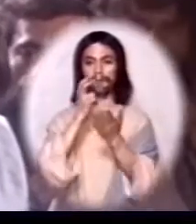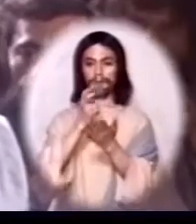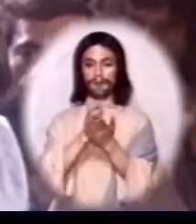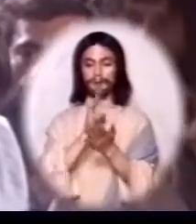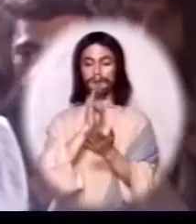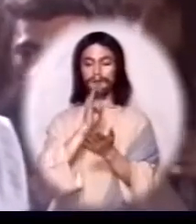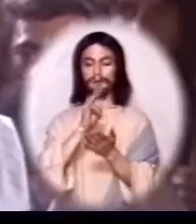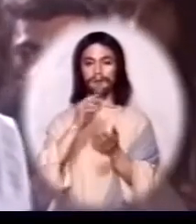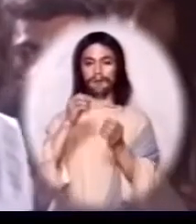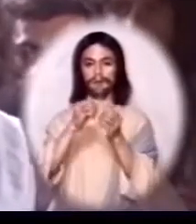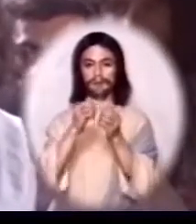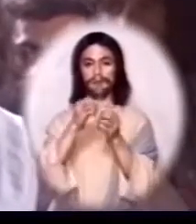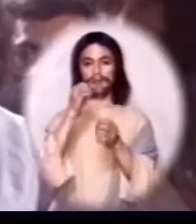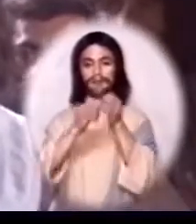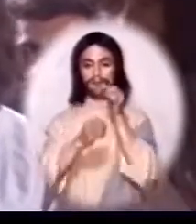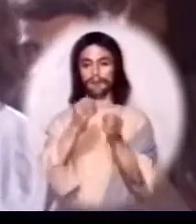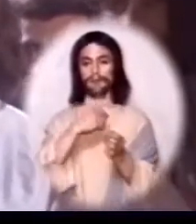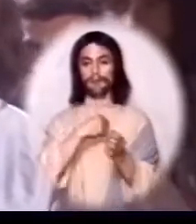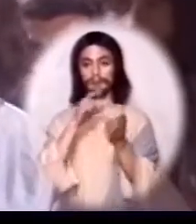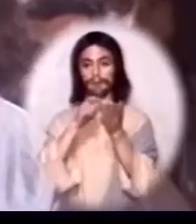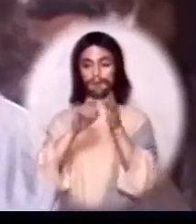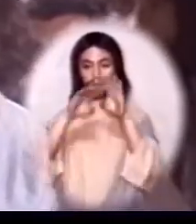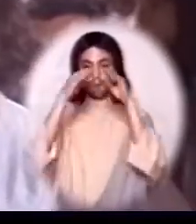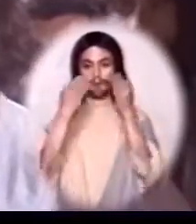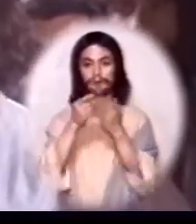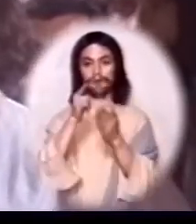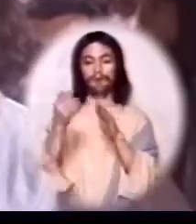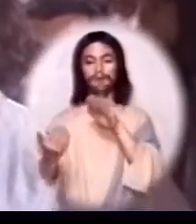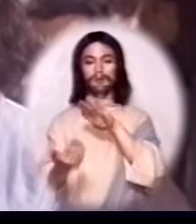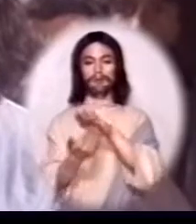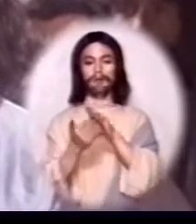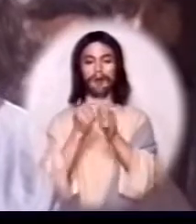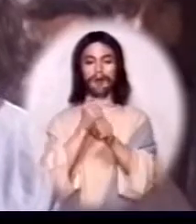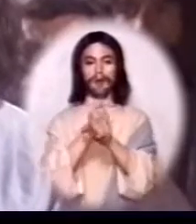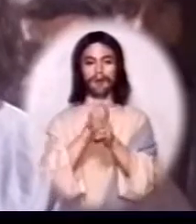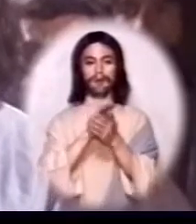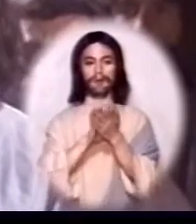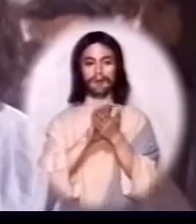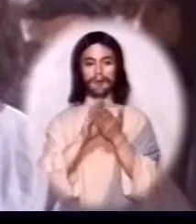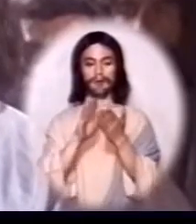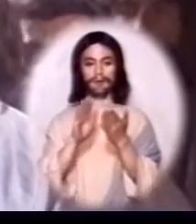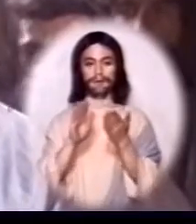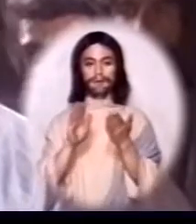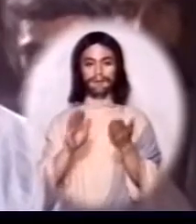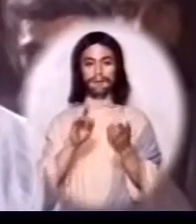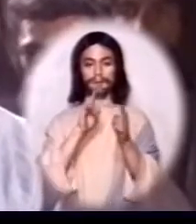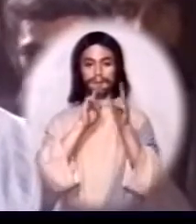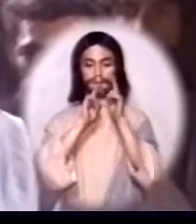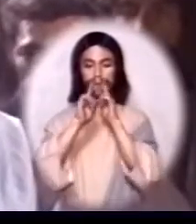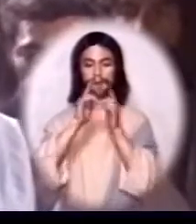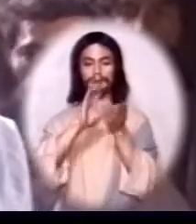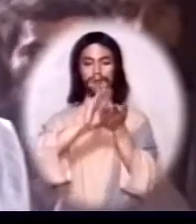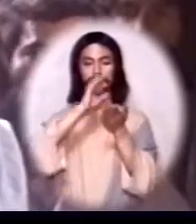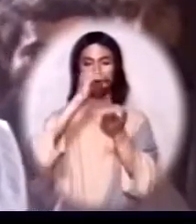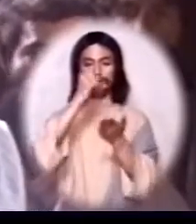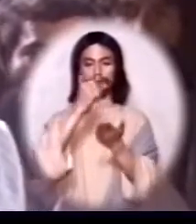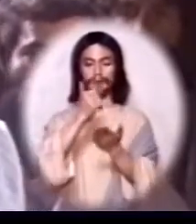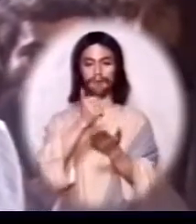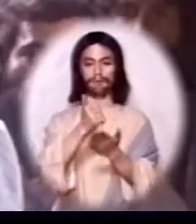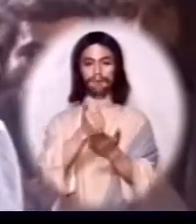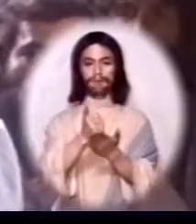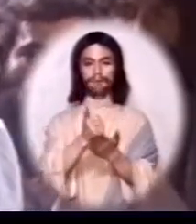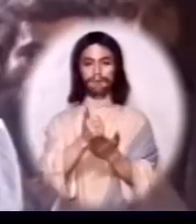모세의 율법과 선지자의 글과 시편에 나를 가리켜 기록된 모든 것이 이루어져야 하리라. 이 말은